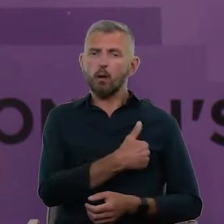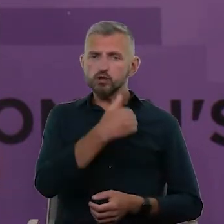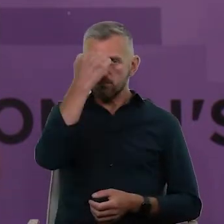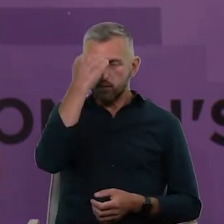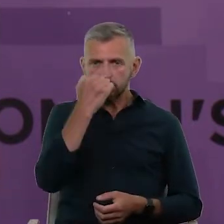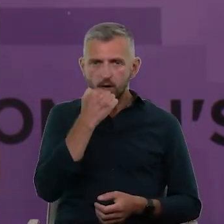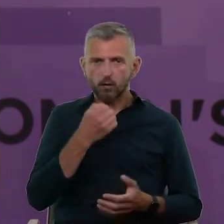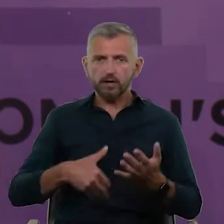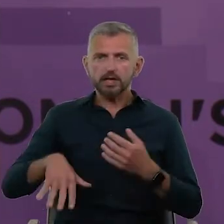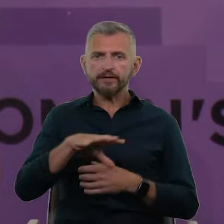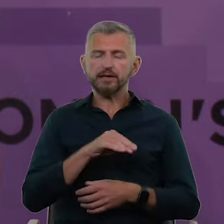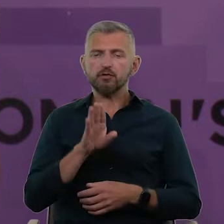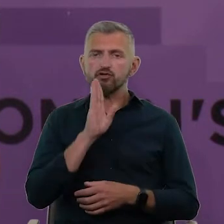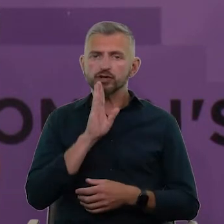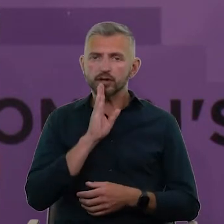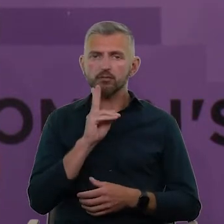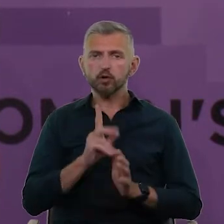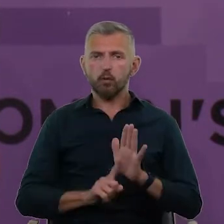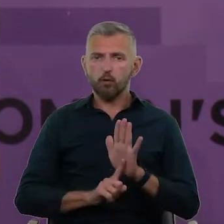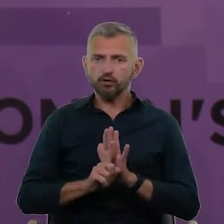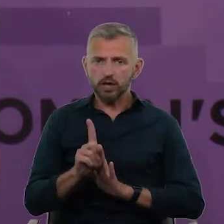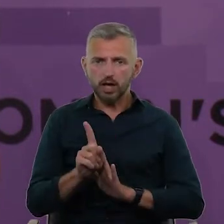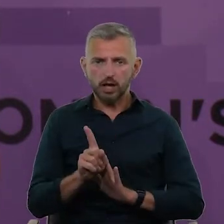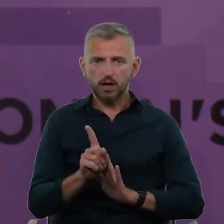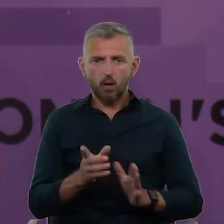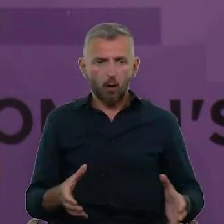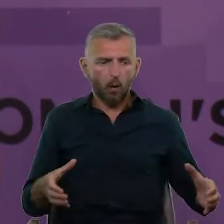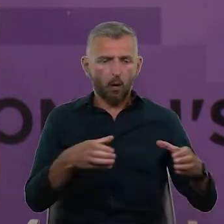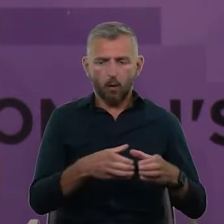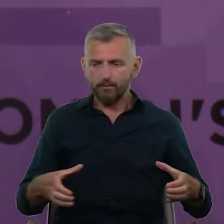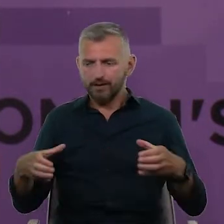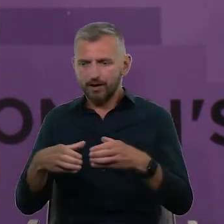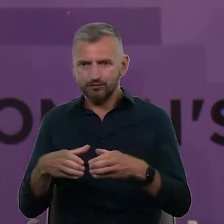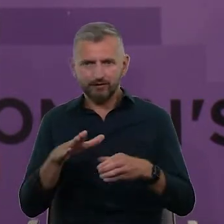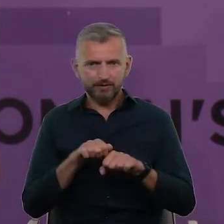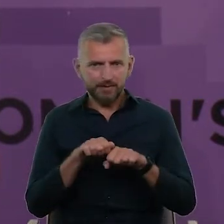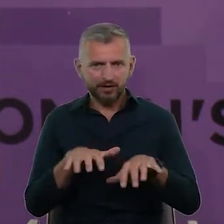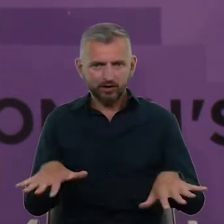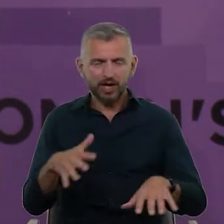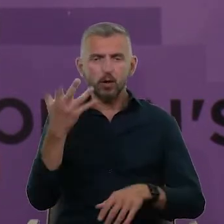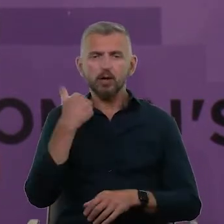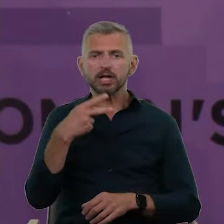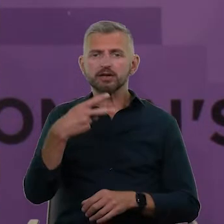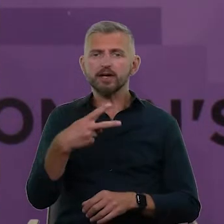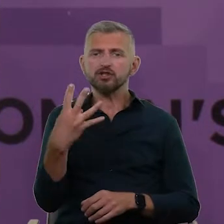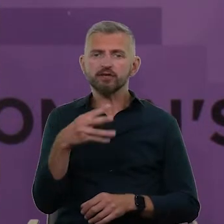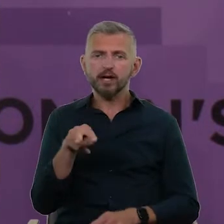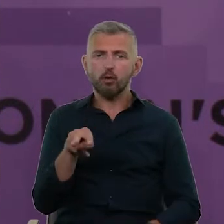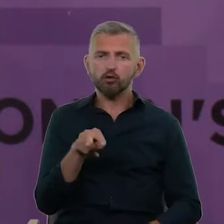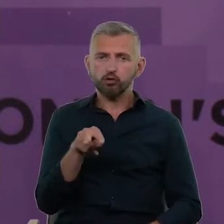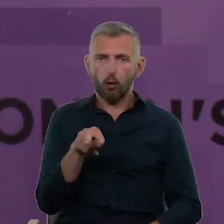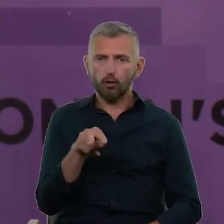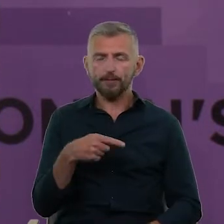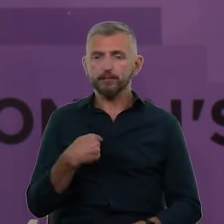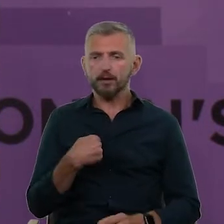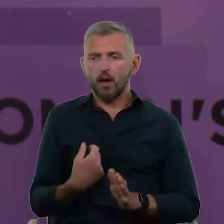подякувати всім жінкам, які почали об'єднуватися в мережі. І коли 24 лютого